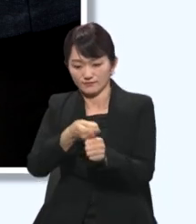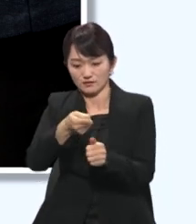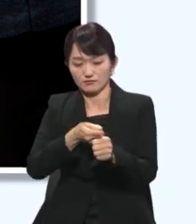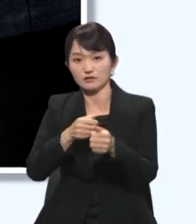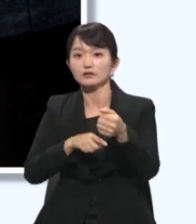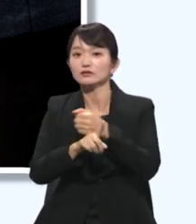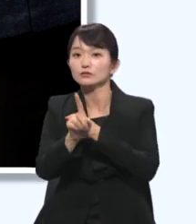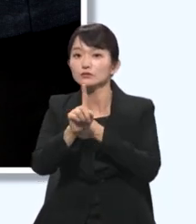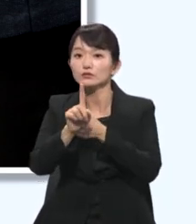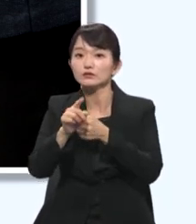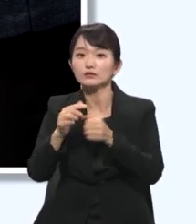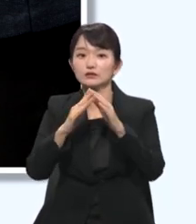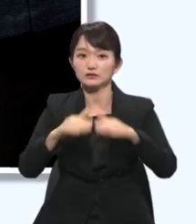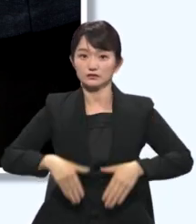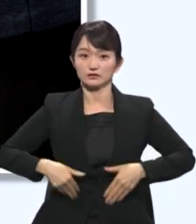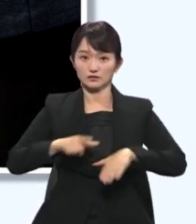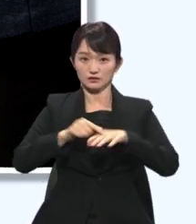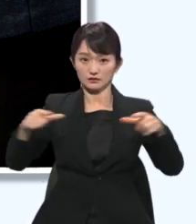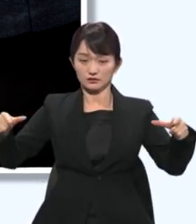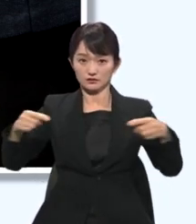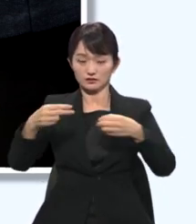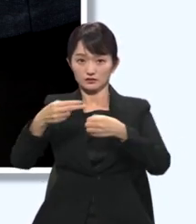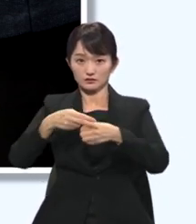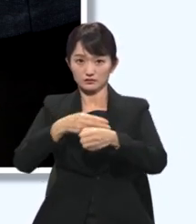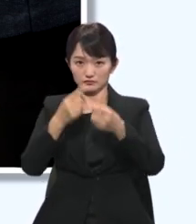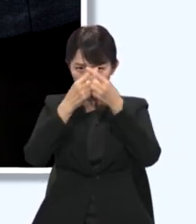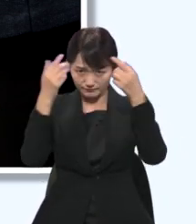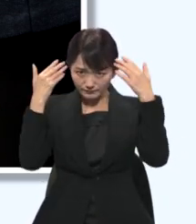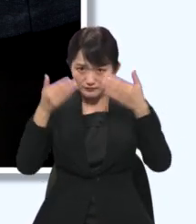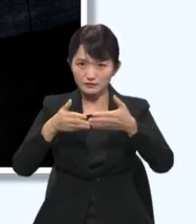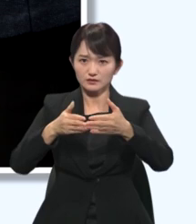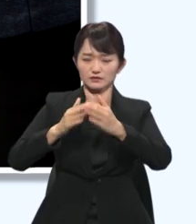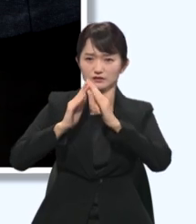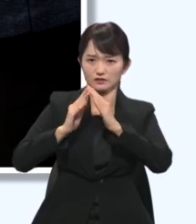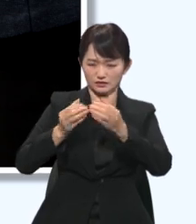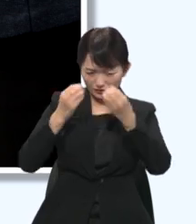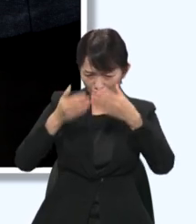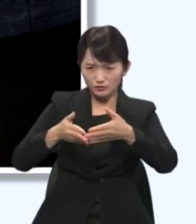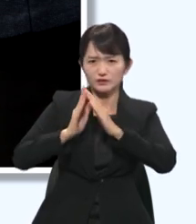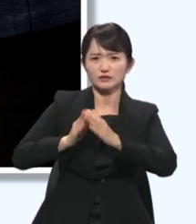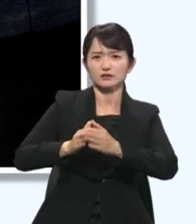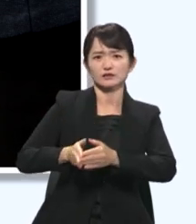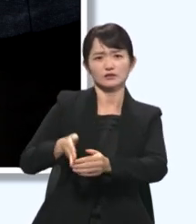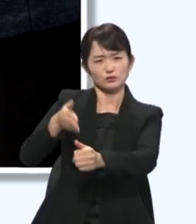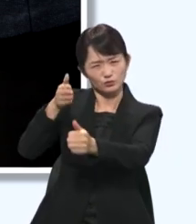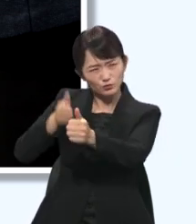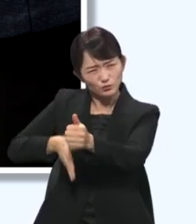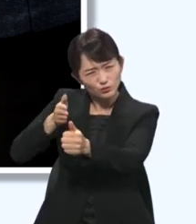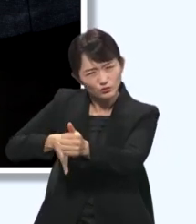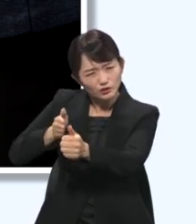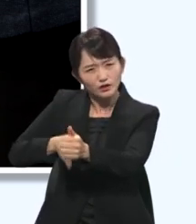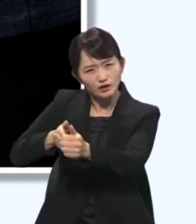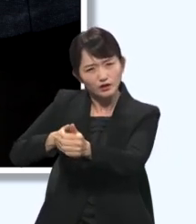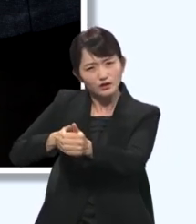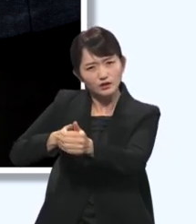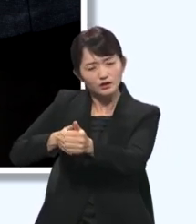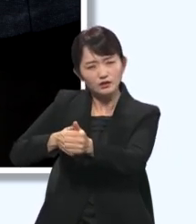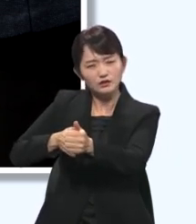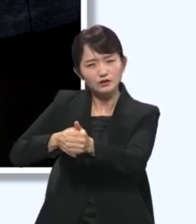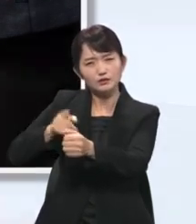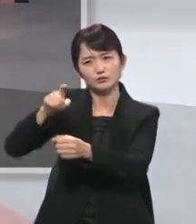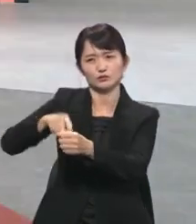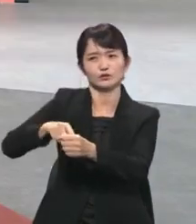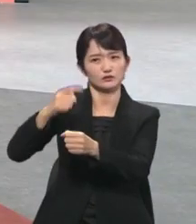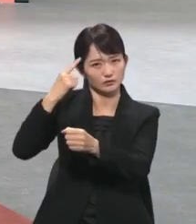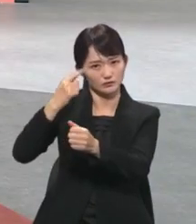있느냐 전남 지역의 의대 신설을 요구하는 요청하는 그런 삭발 식입니다